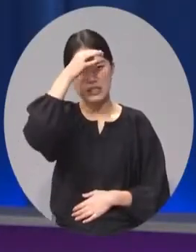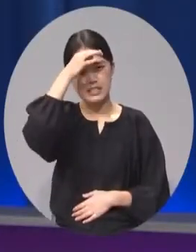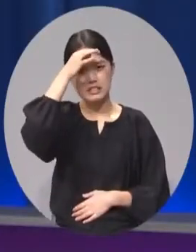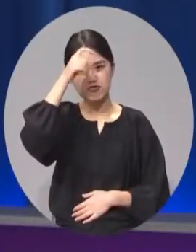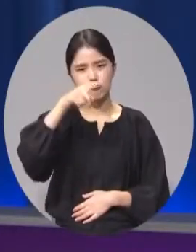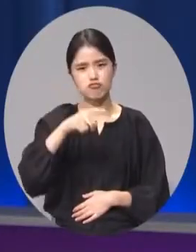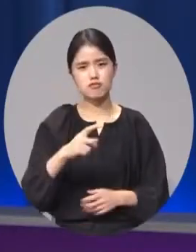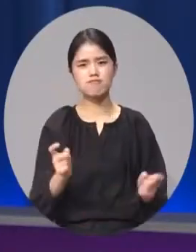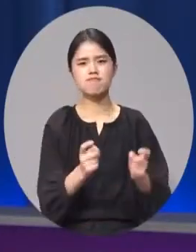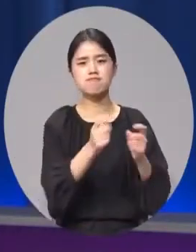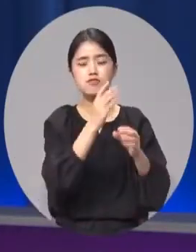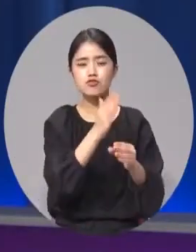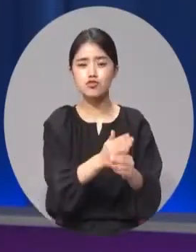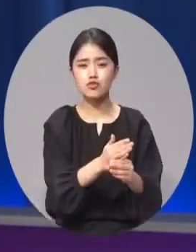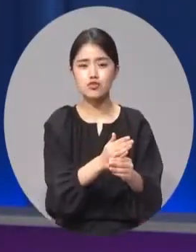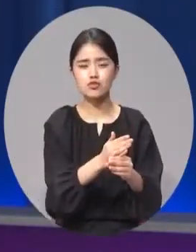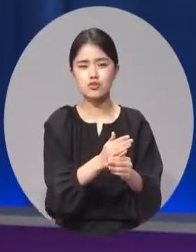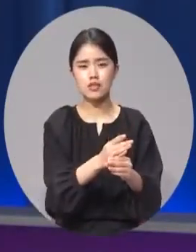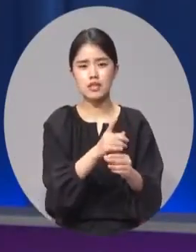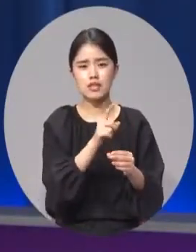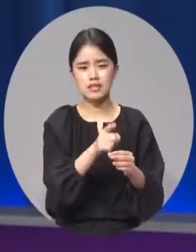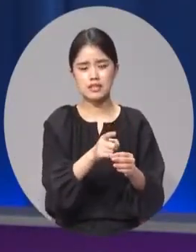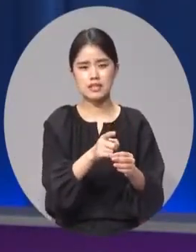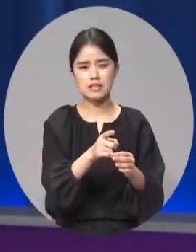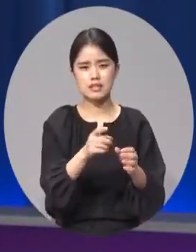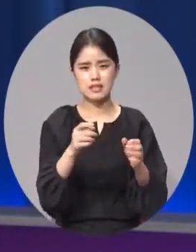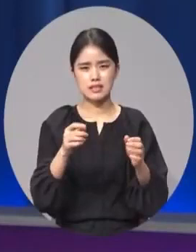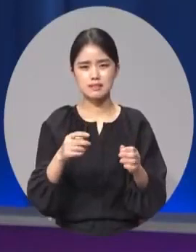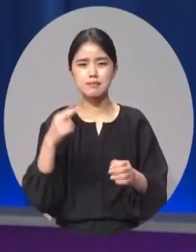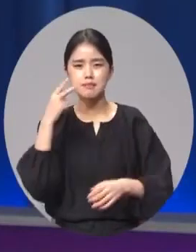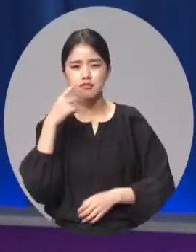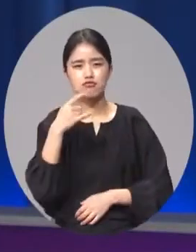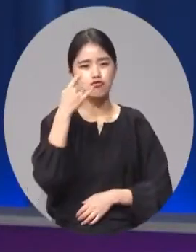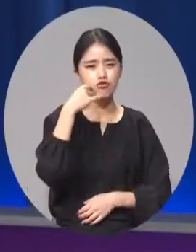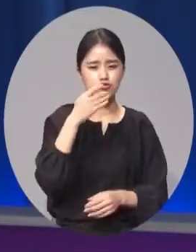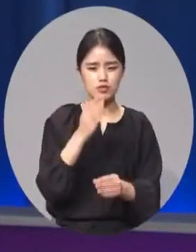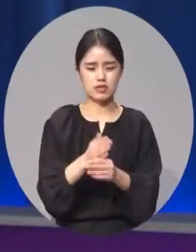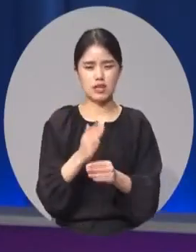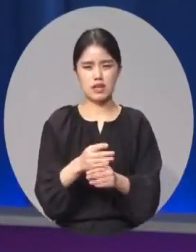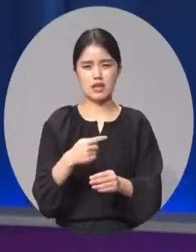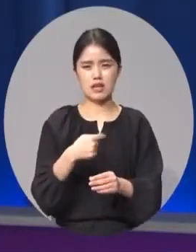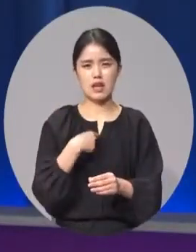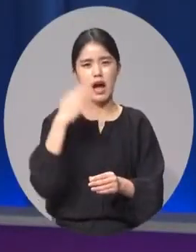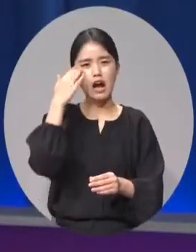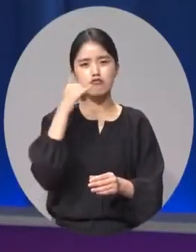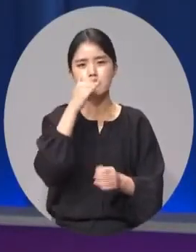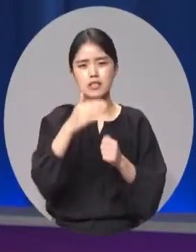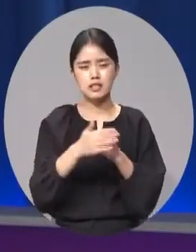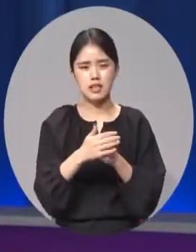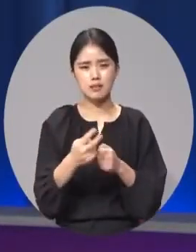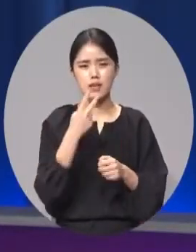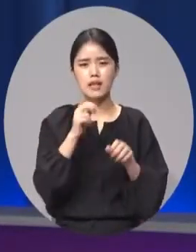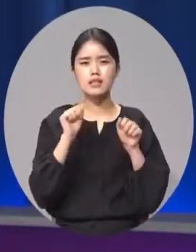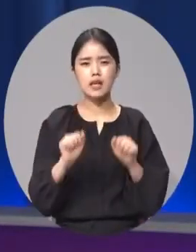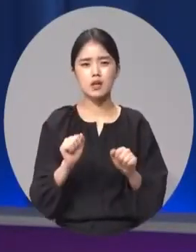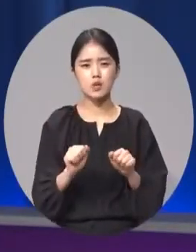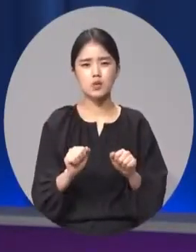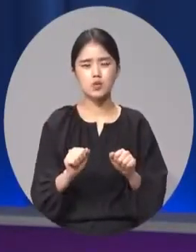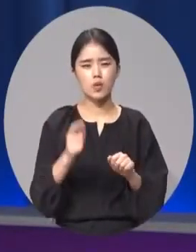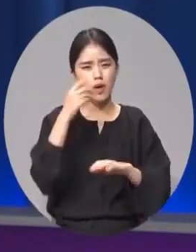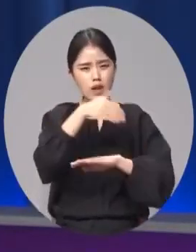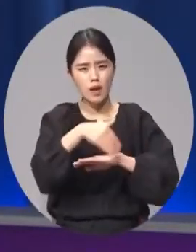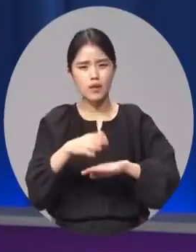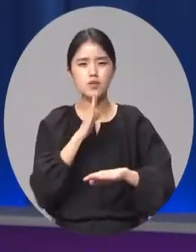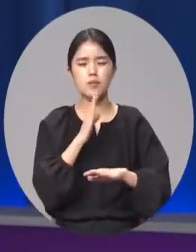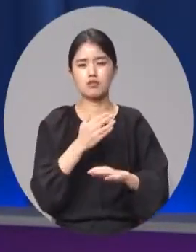중입니다 그 사이에 대한민국 이외의 있어서 대한민국의 생존 전략이 정말로 중요한 그런 상황이고